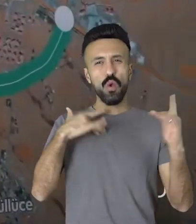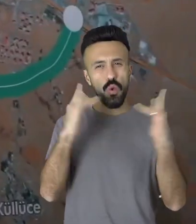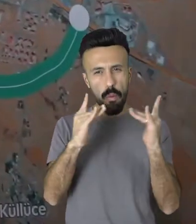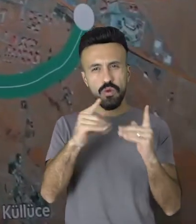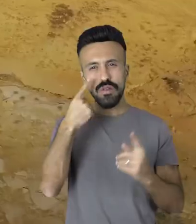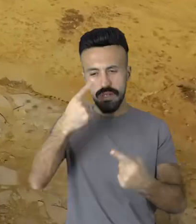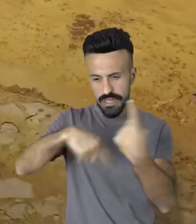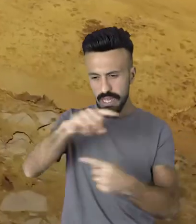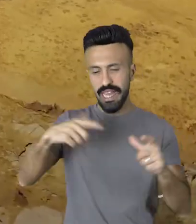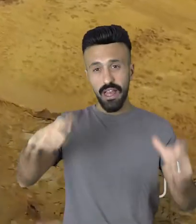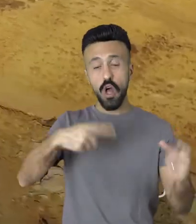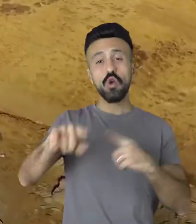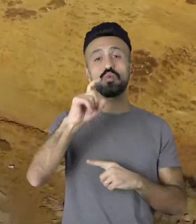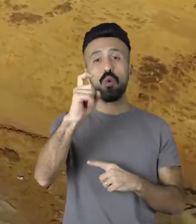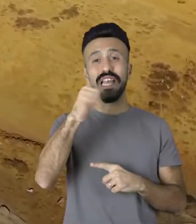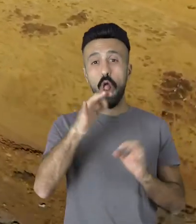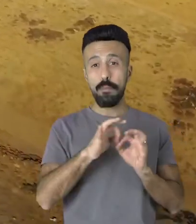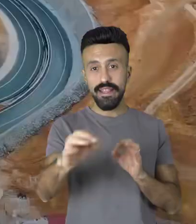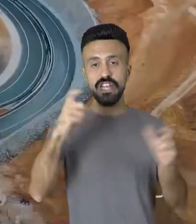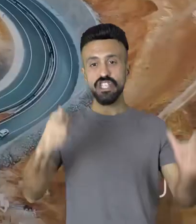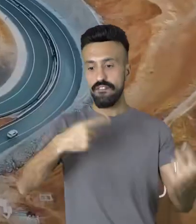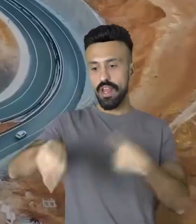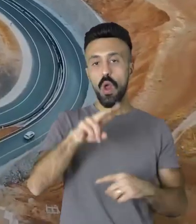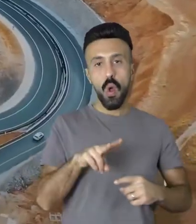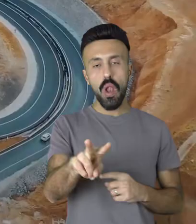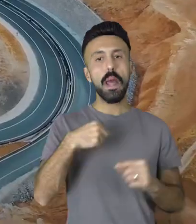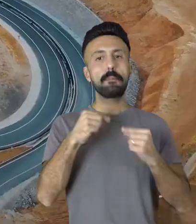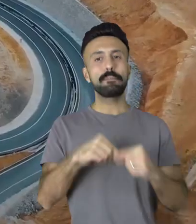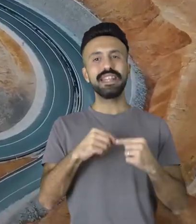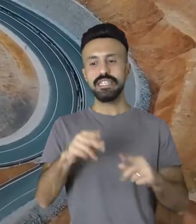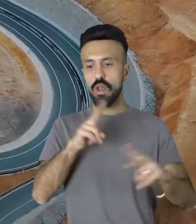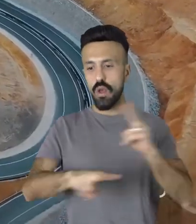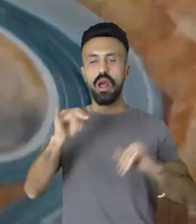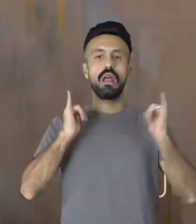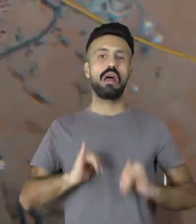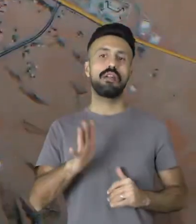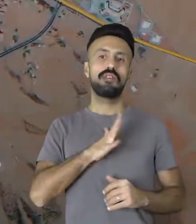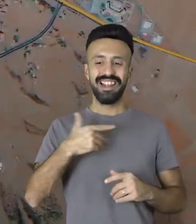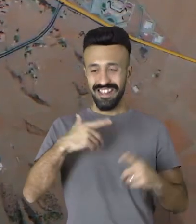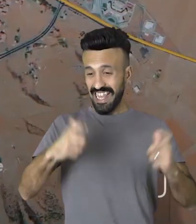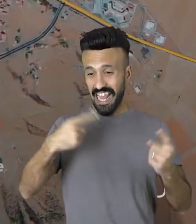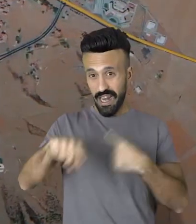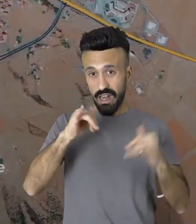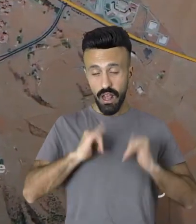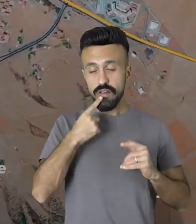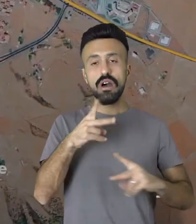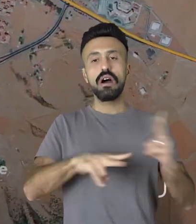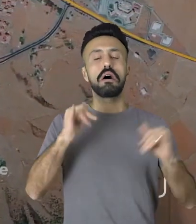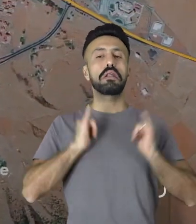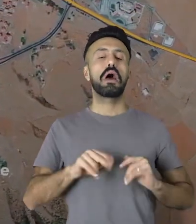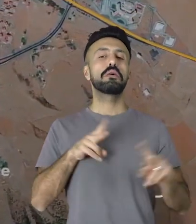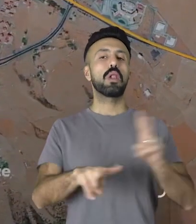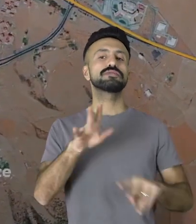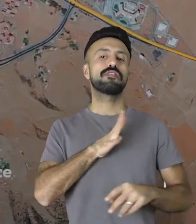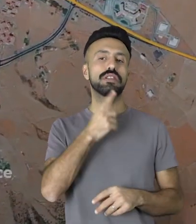ve Bitlis giriş kavşağını da içeren 9 kilometrelik çevre yoluyla Bitlis'in şehir içi trafiğinin rahatladığını, kesintisiz ve konforlu